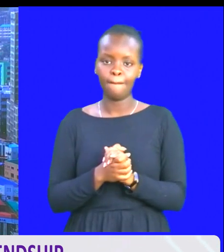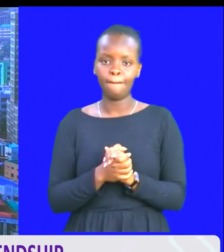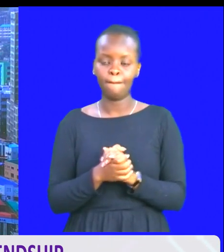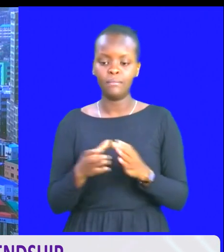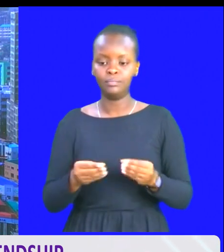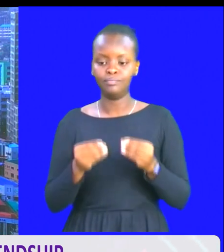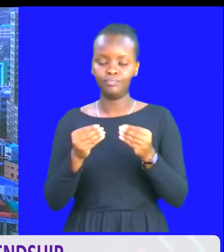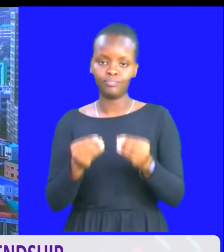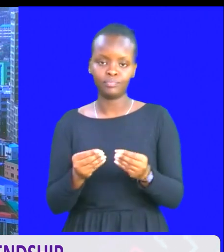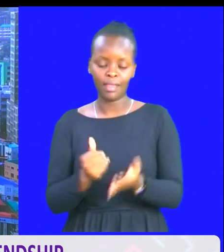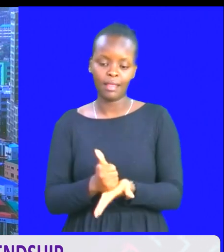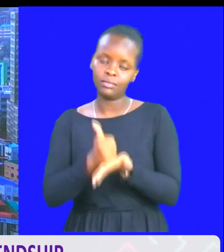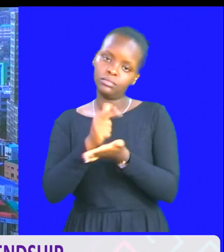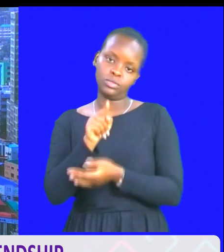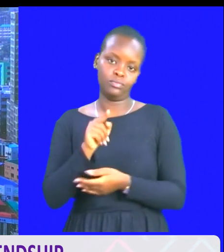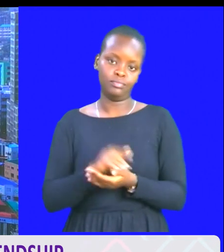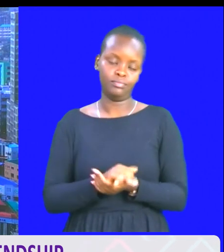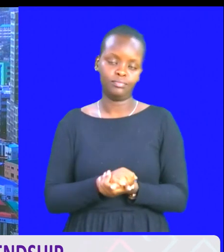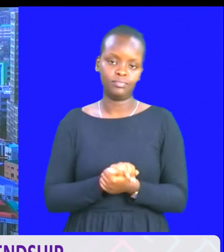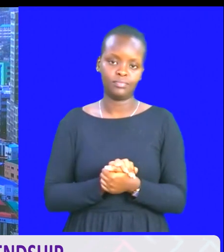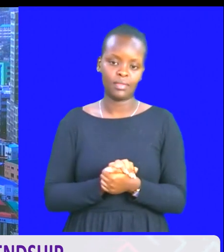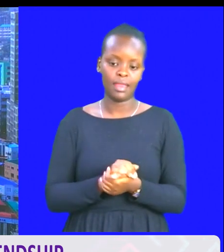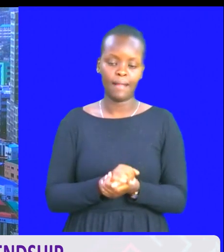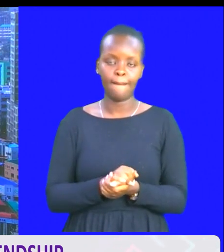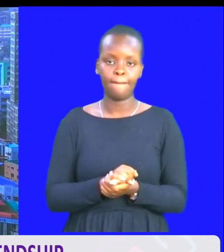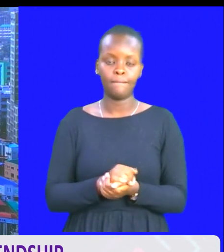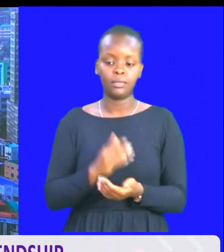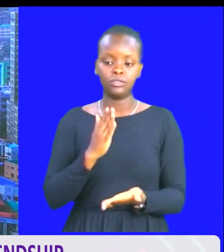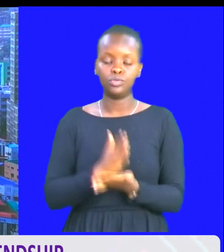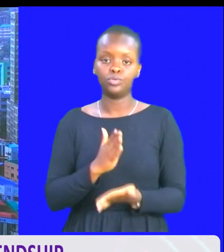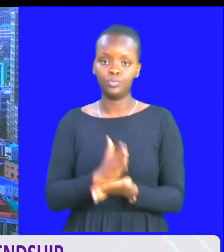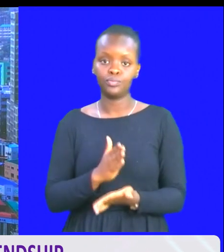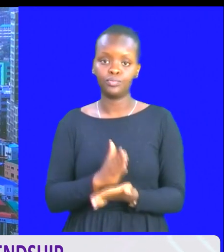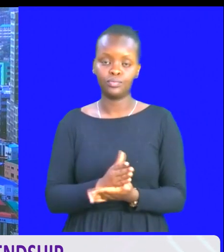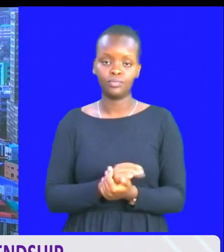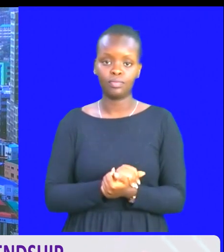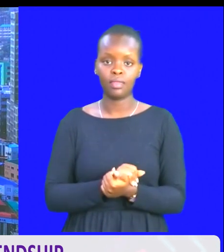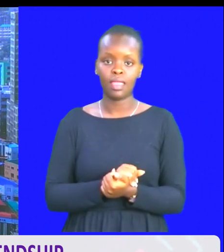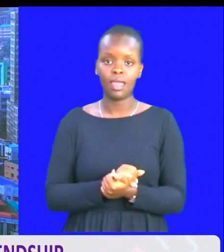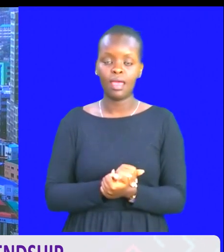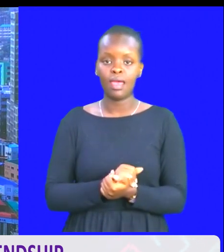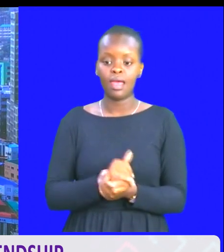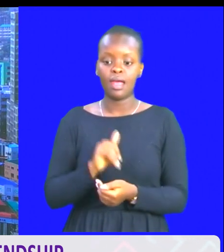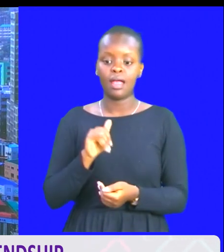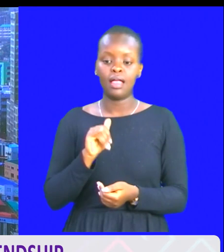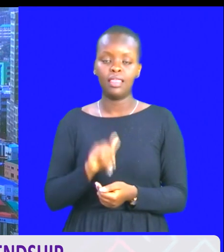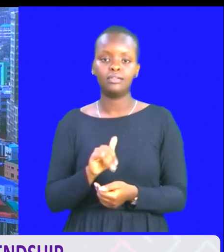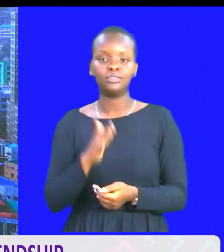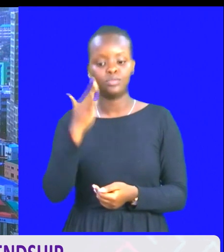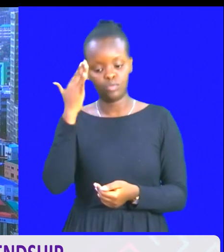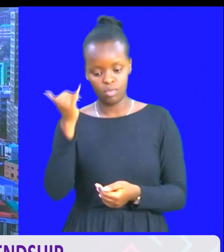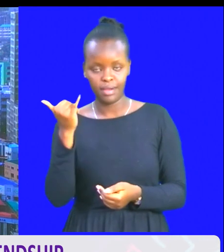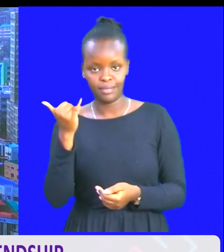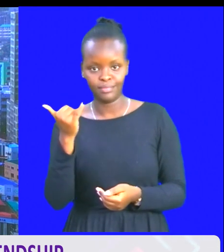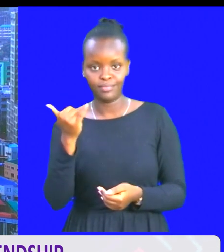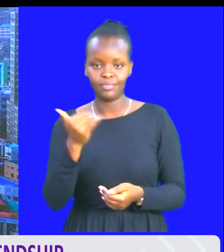najua, nisaidia ni kusaidia. Really? Hapo kabisa, that is what kwa nasema ni aji. If you have that better half, amekuwa